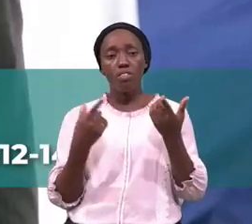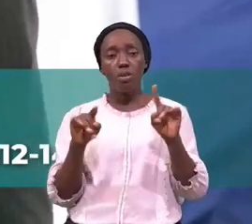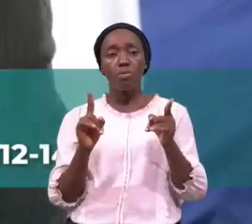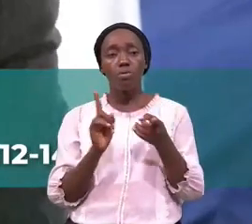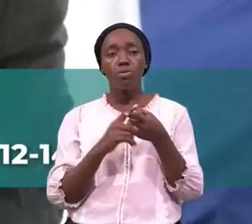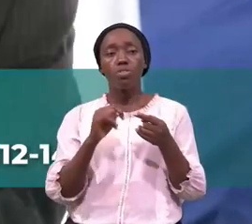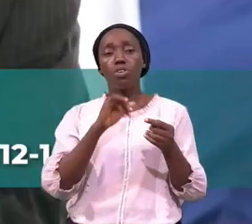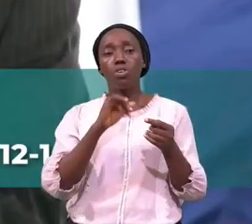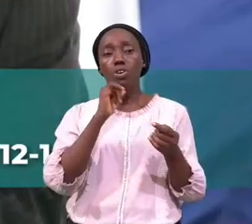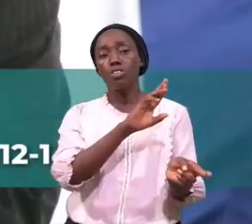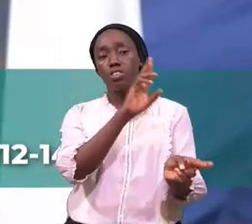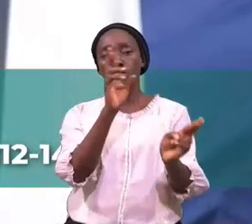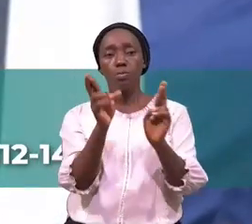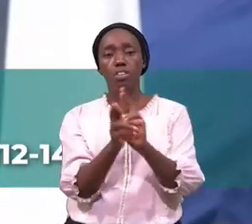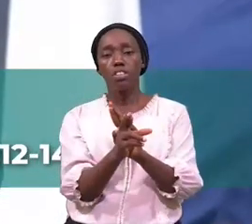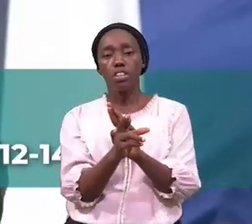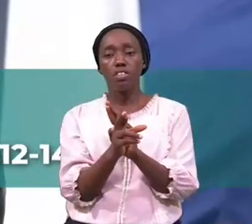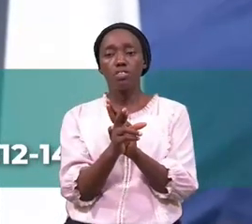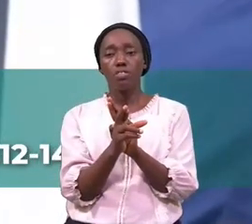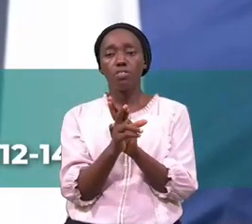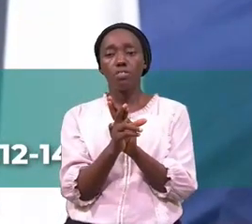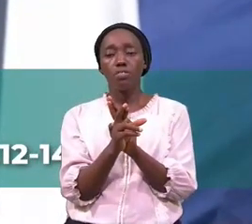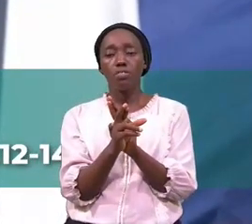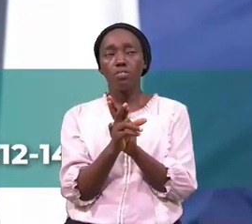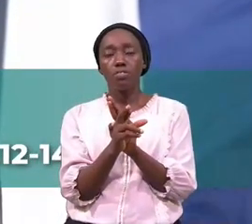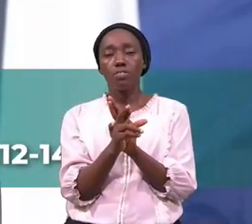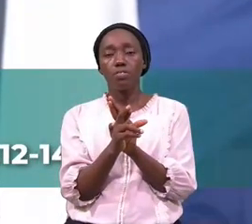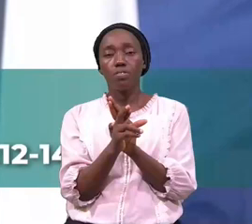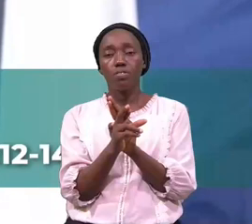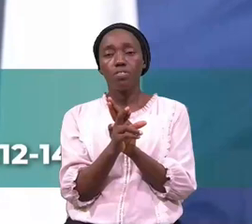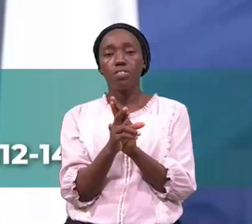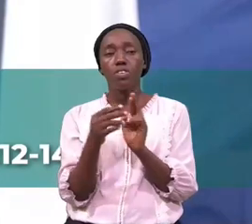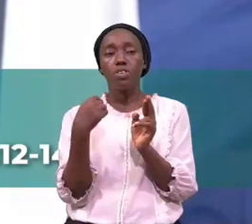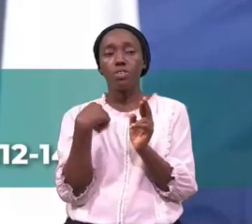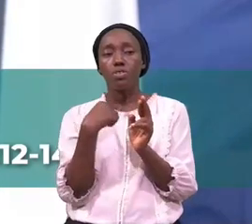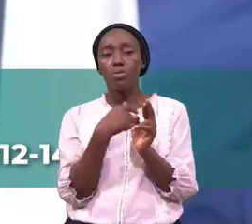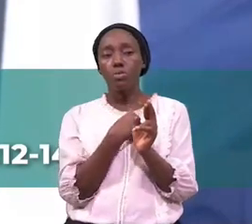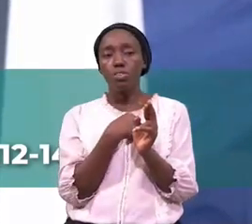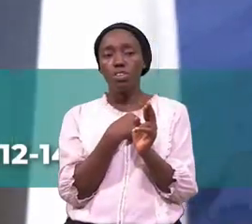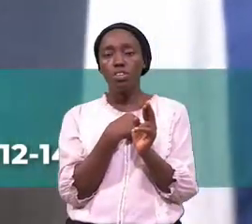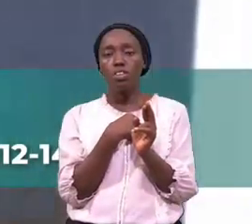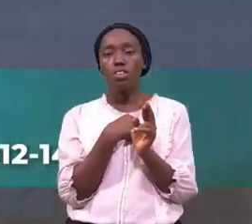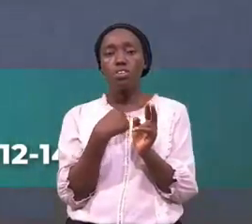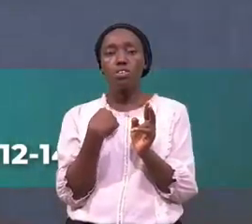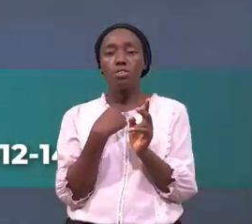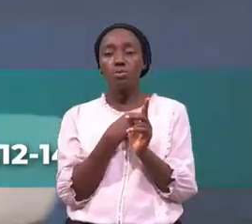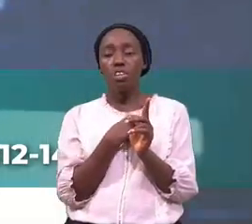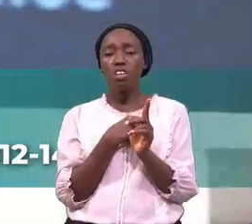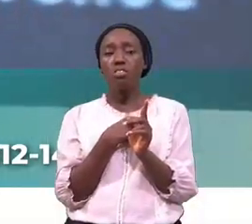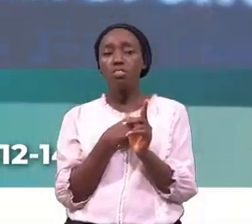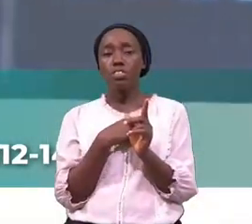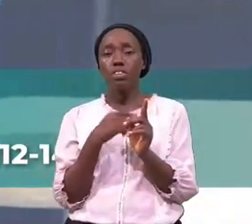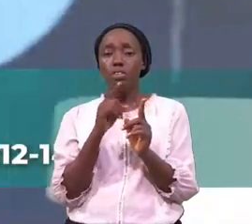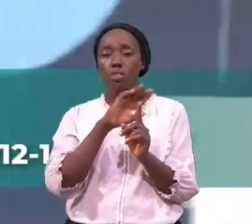connaissant ce qui arrivera dans l'avenir à ceux qui ne se repentent pas, nous cherchons à convaincre les hommes.